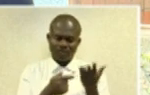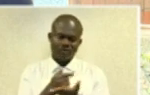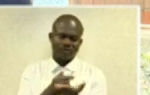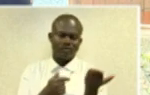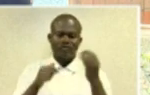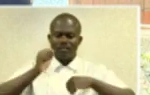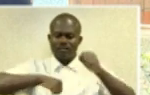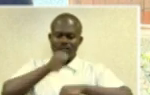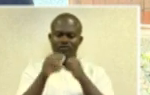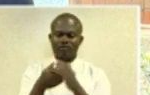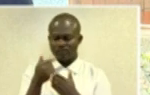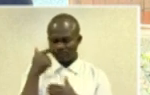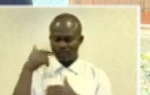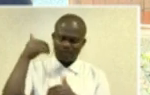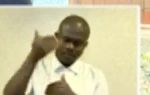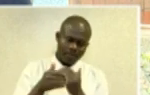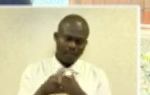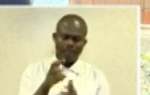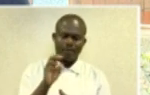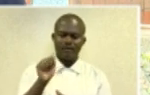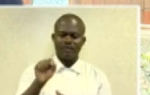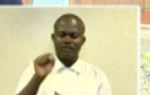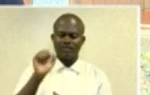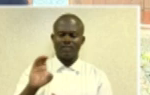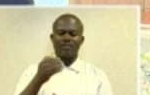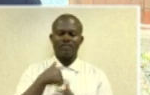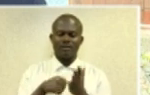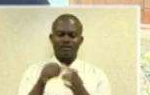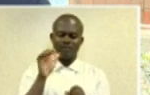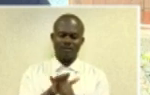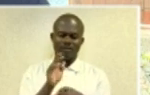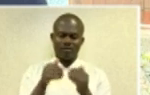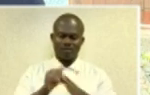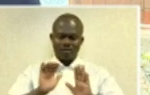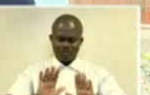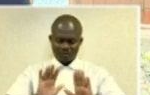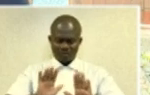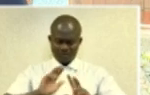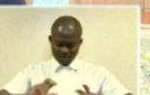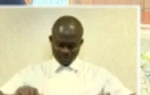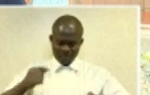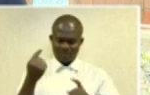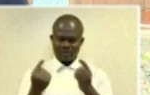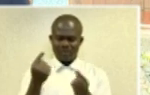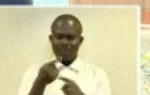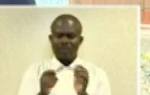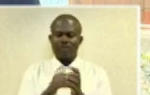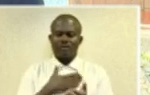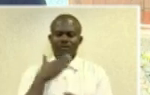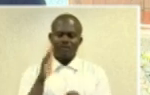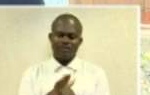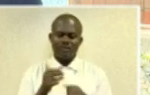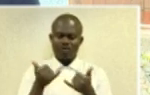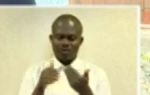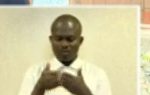yiganwa ryakozwe, ugasanga rero basaka ifite ibibazo bindenga kamere abantu bagomba kwitondera bagasesengura kimwe kuri kimwe. Ariko icyo dushima ni uko byibuze